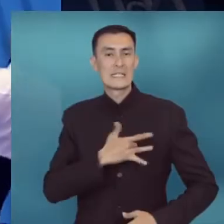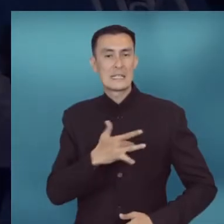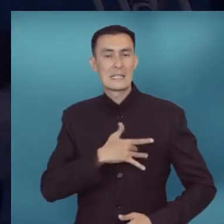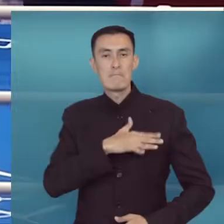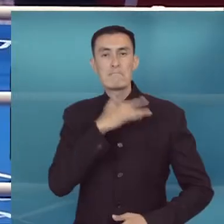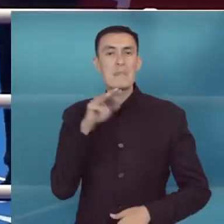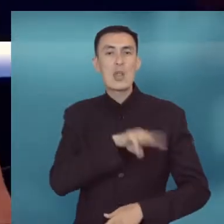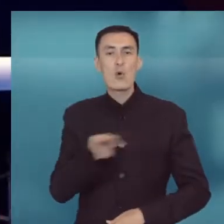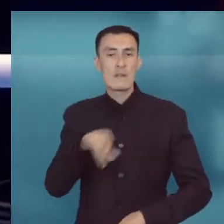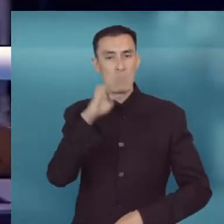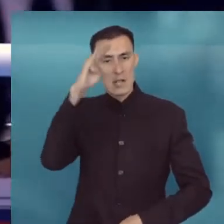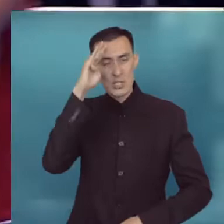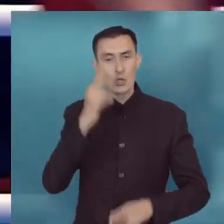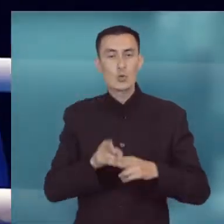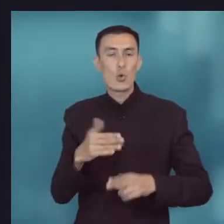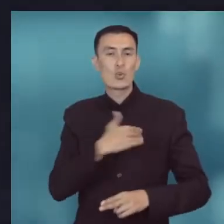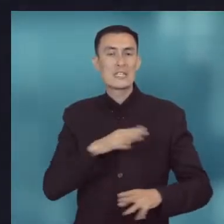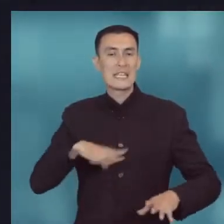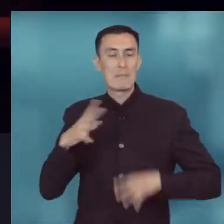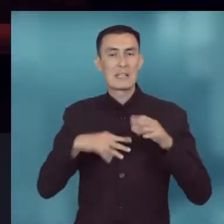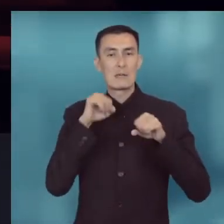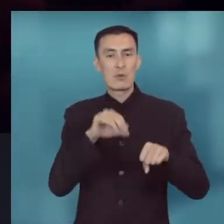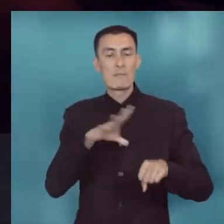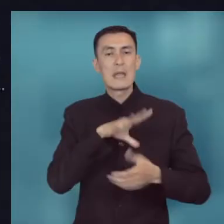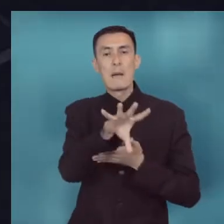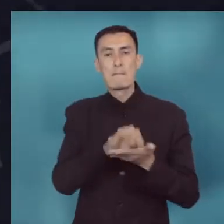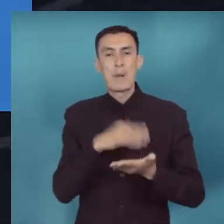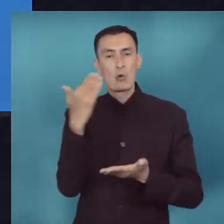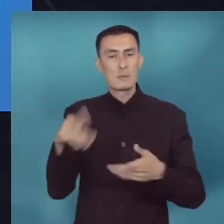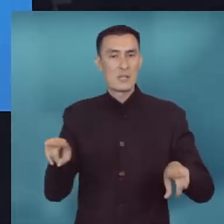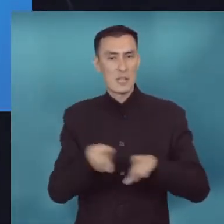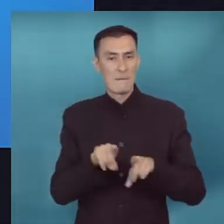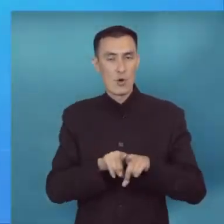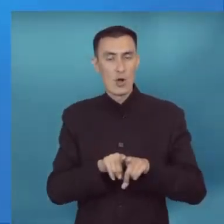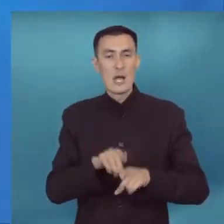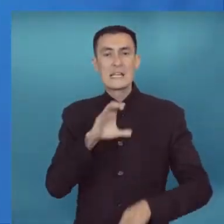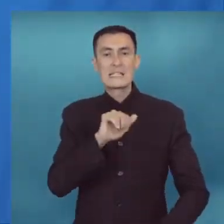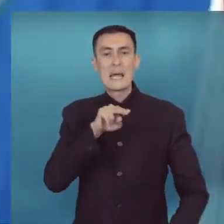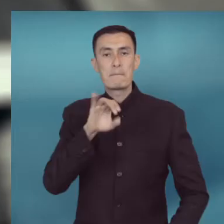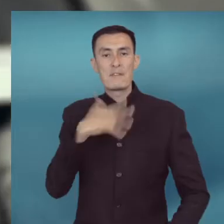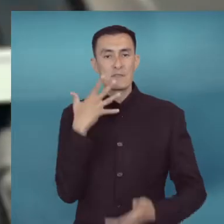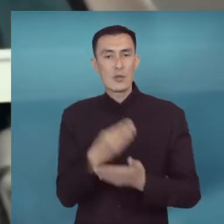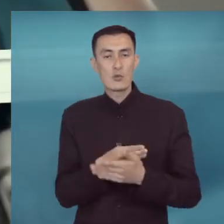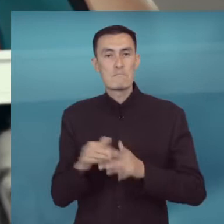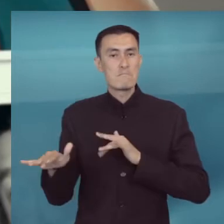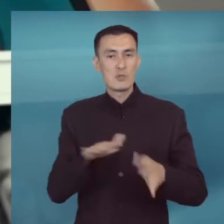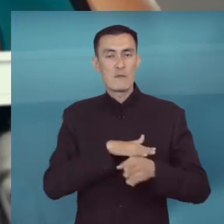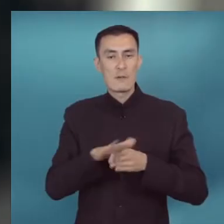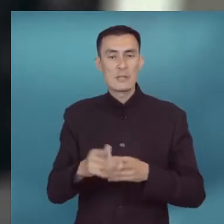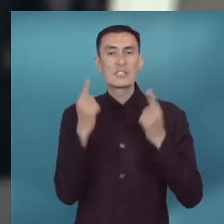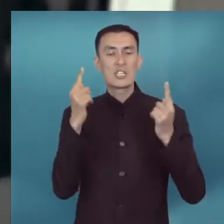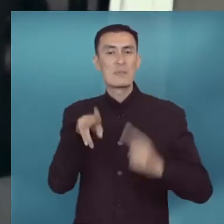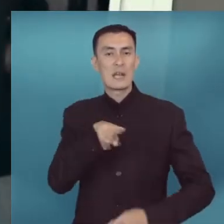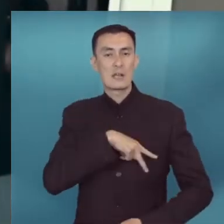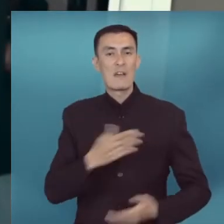миллионов мальчишек, которые хотят заниматься боксом и быть похожими на него. Серик Сапиев свою миссию в спорте выполнил. Самыми